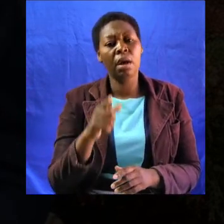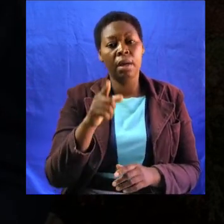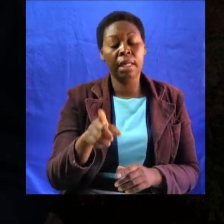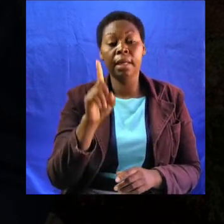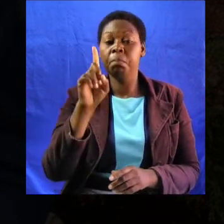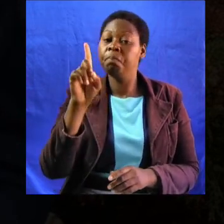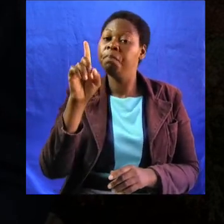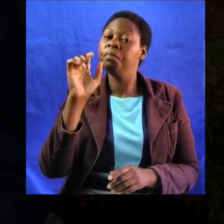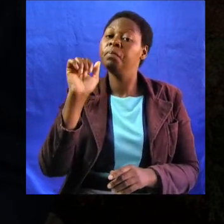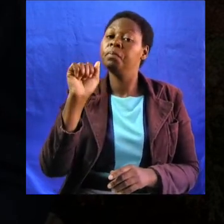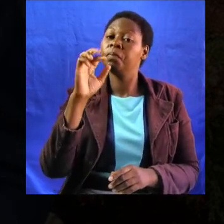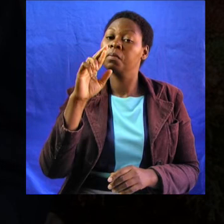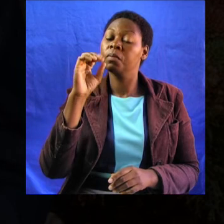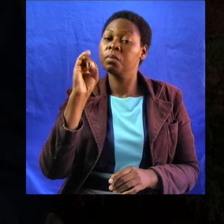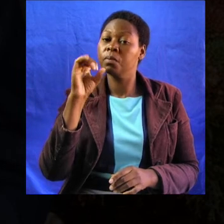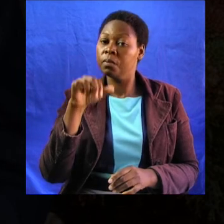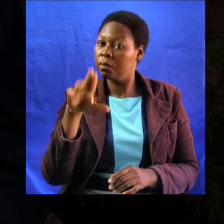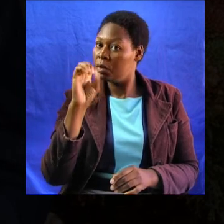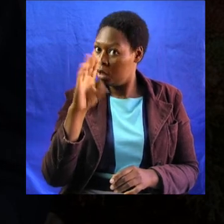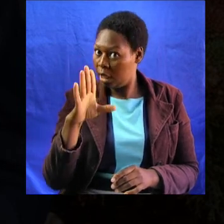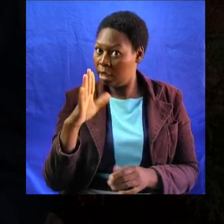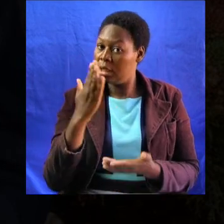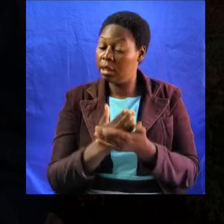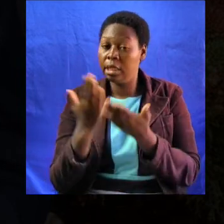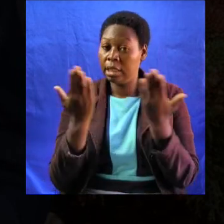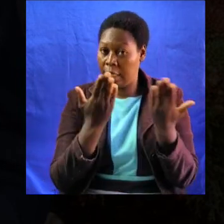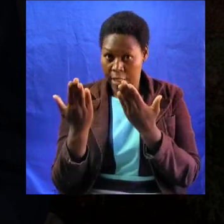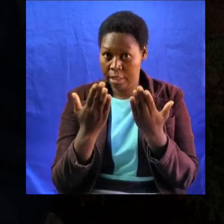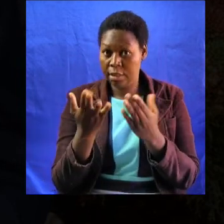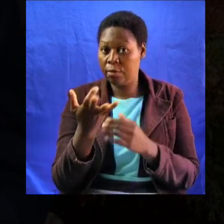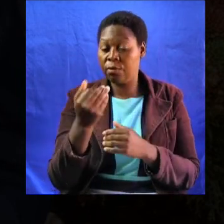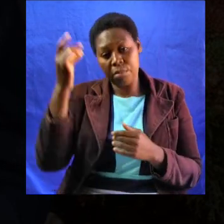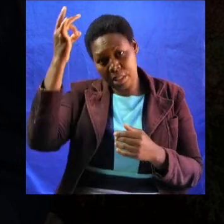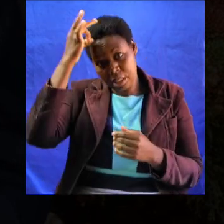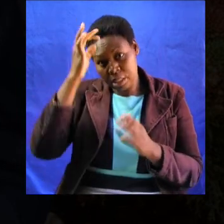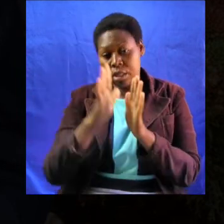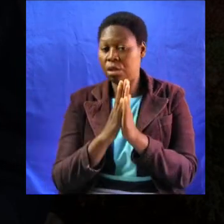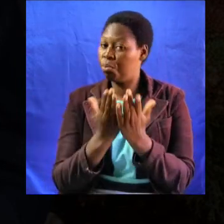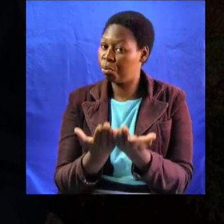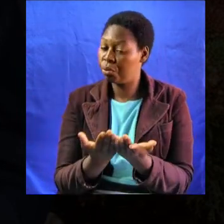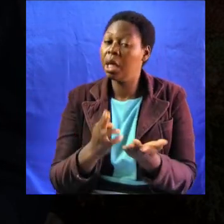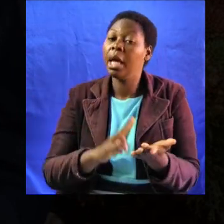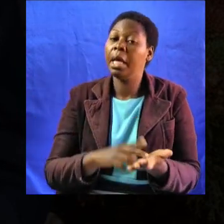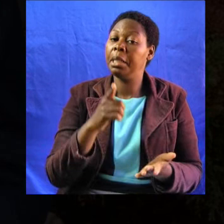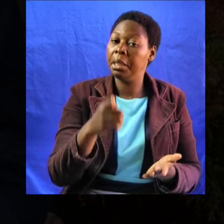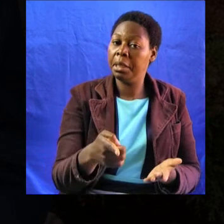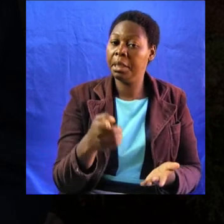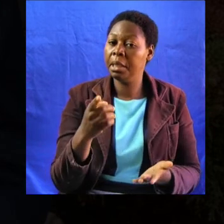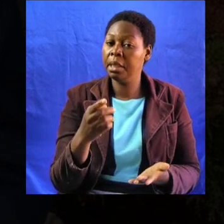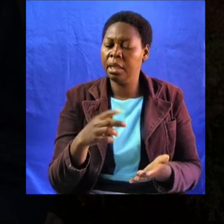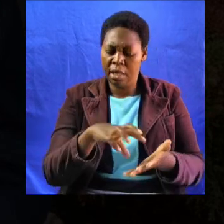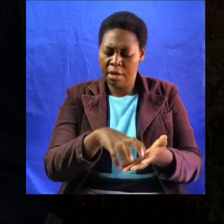pavaichengeta fuma paBhabhironi. Vakawana paAkimeta paimba yamambo yakanga iri parutivi rwenyika